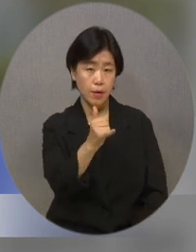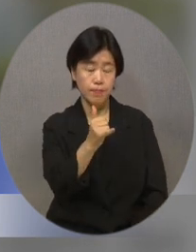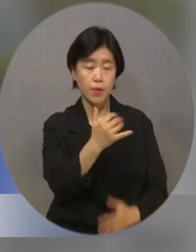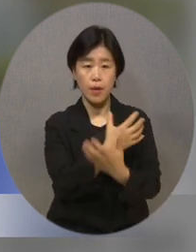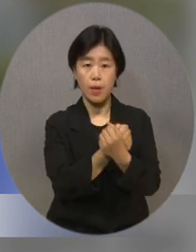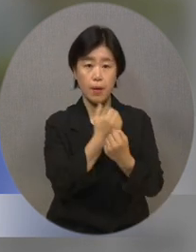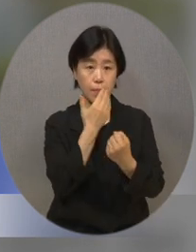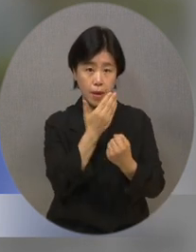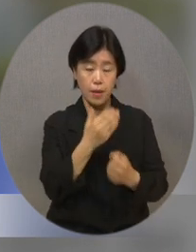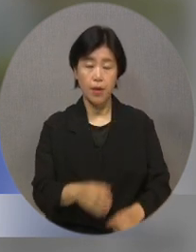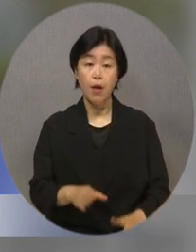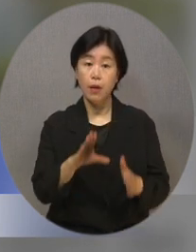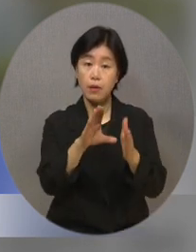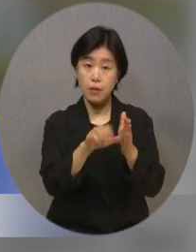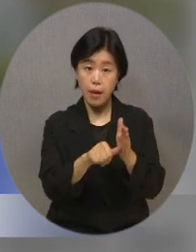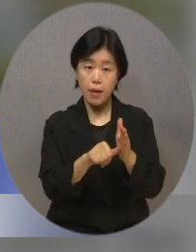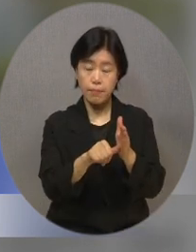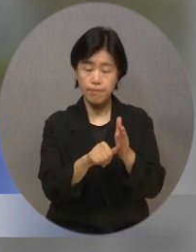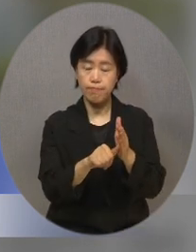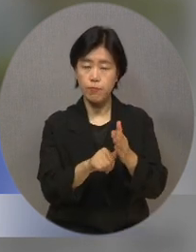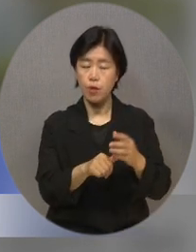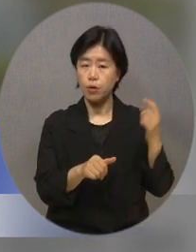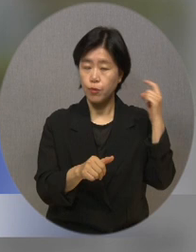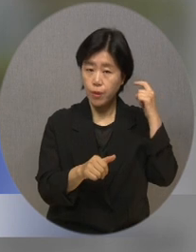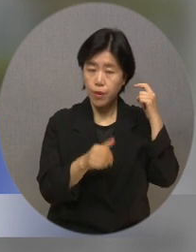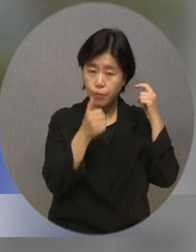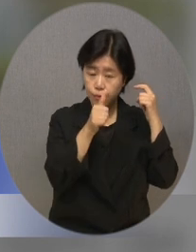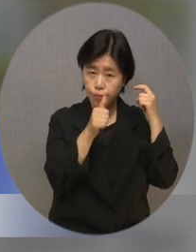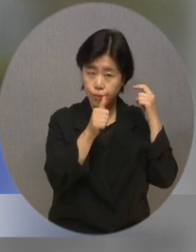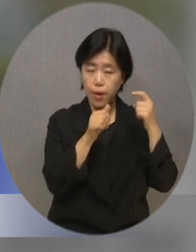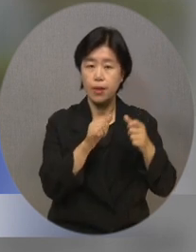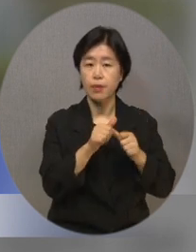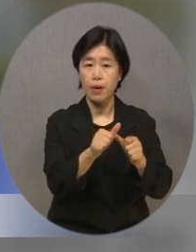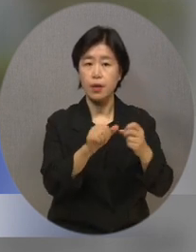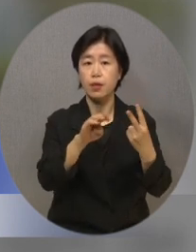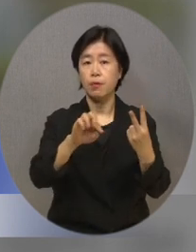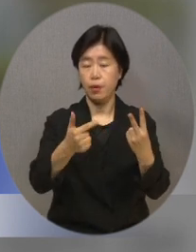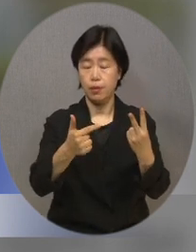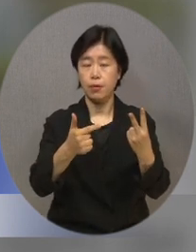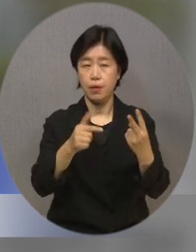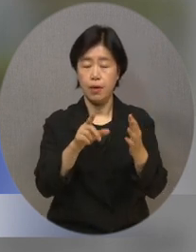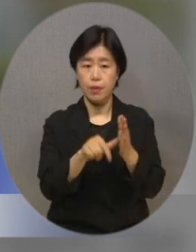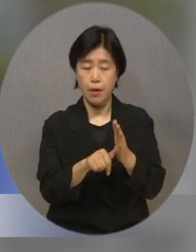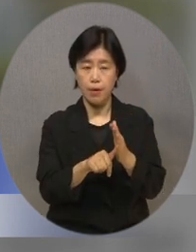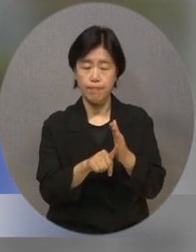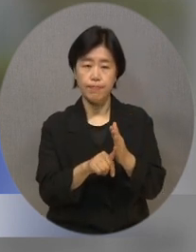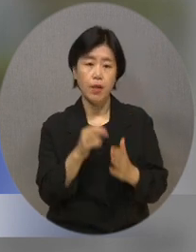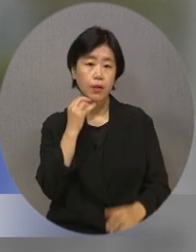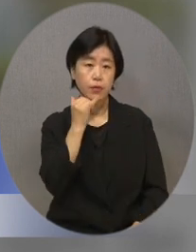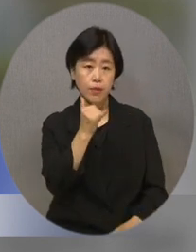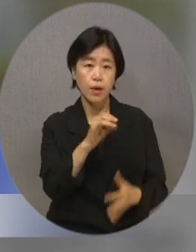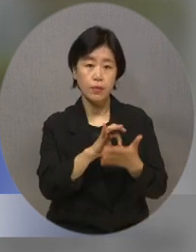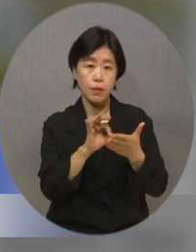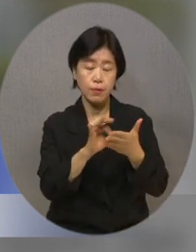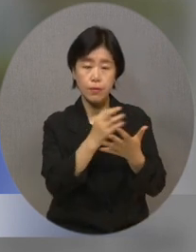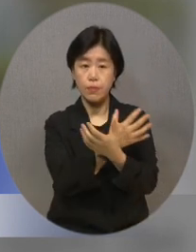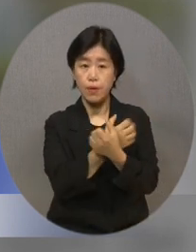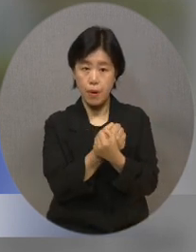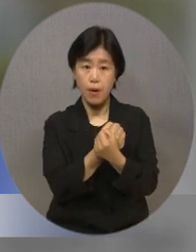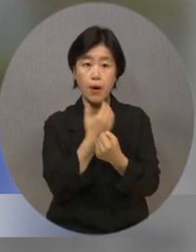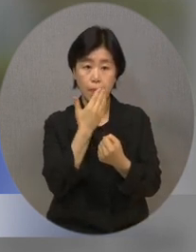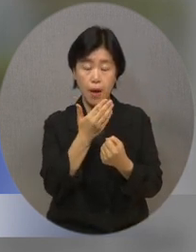이용하고자 할 경우 멘트 안내 시 2번을 누르면 장애인 유선 접수 문의에 대한 안내를 받을 수 있다고